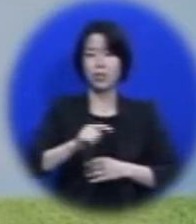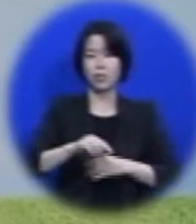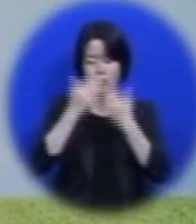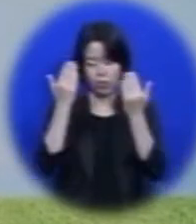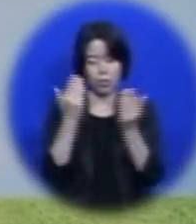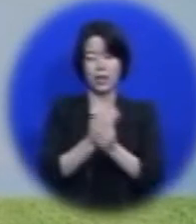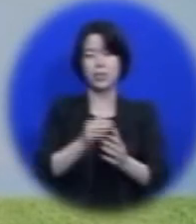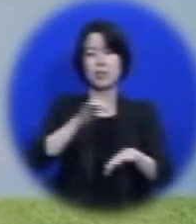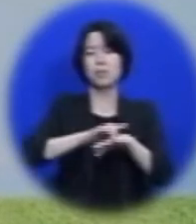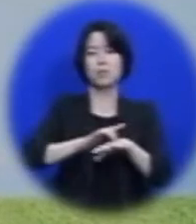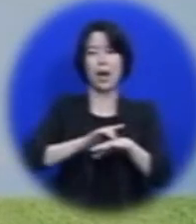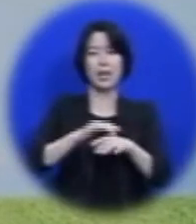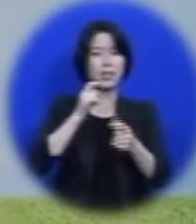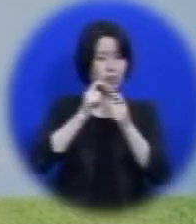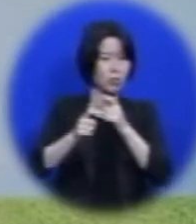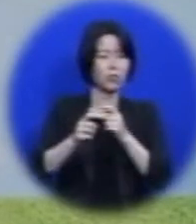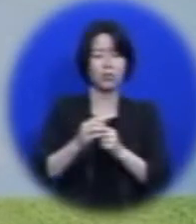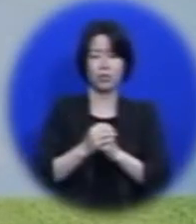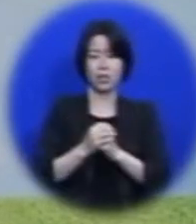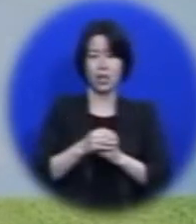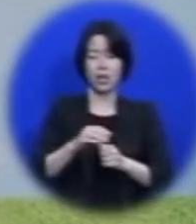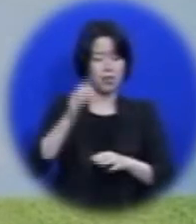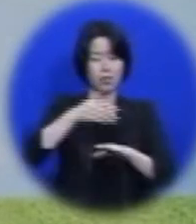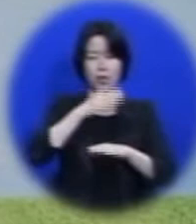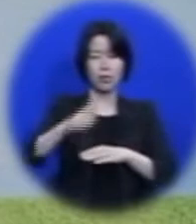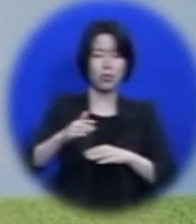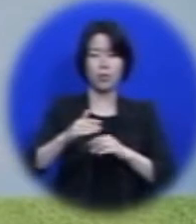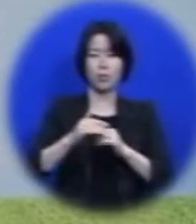소리입니다. 결코 그런 법이 없습니다.